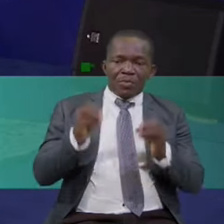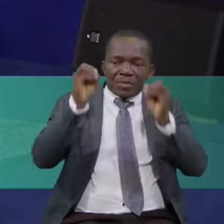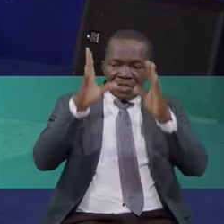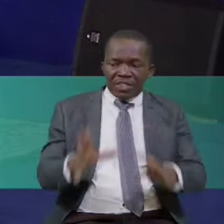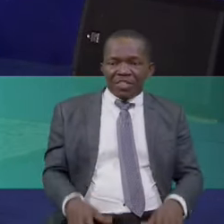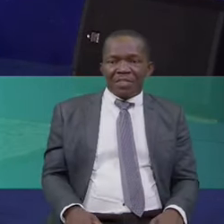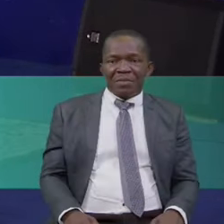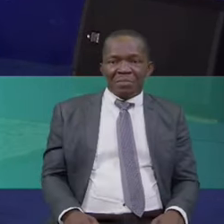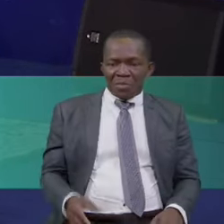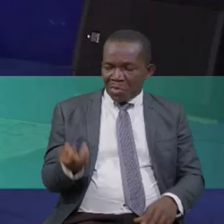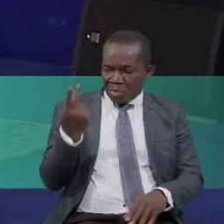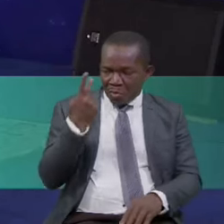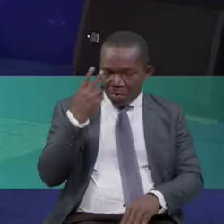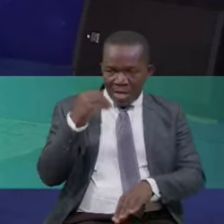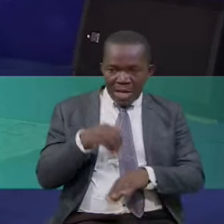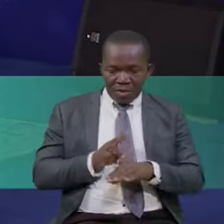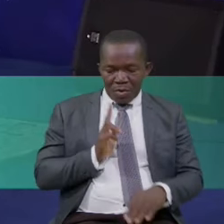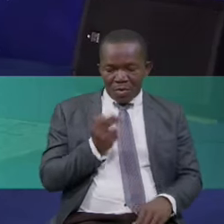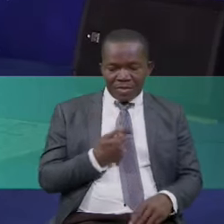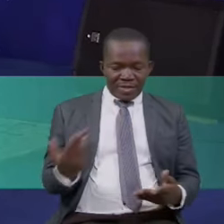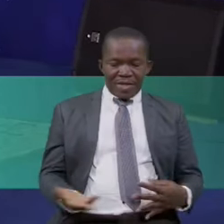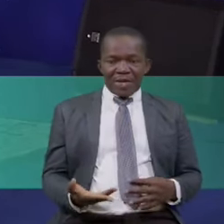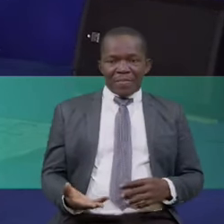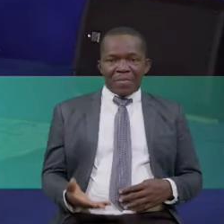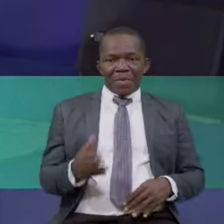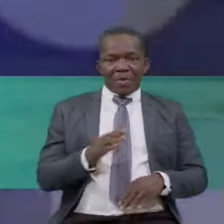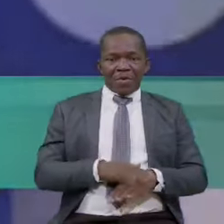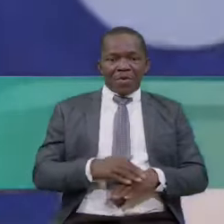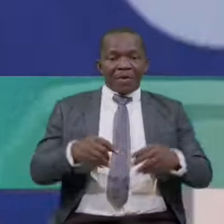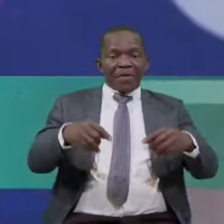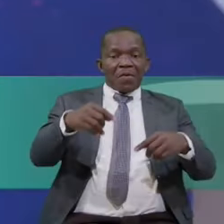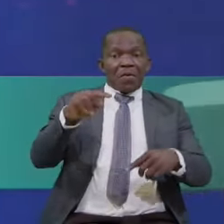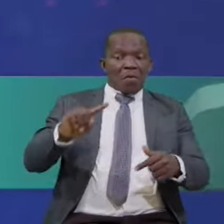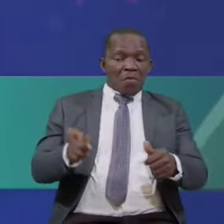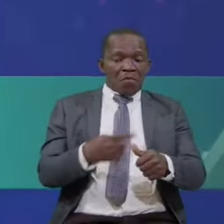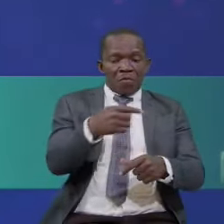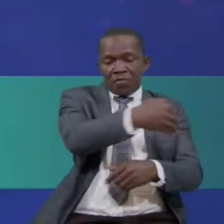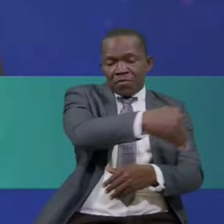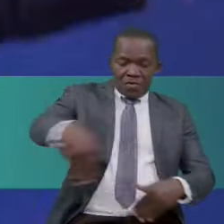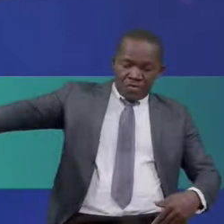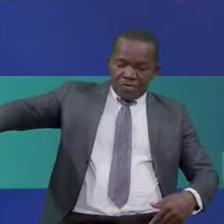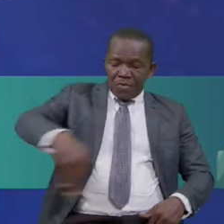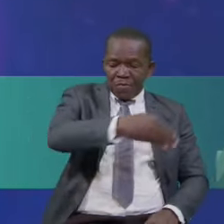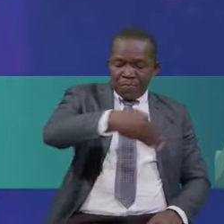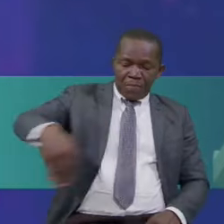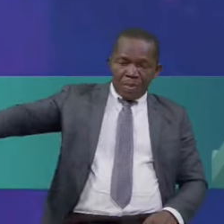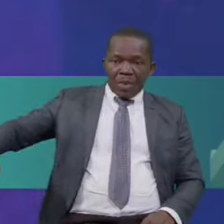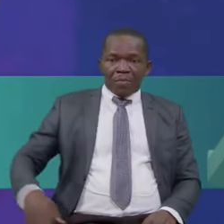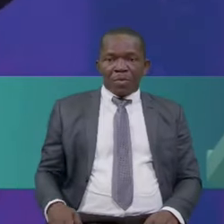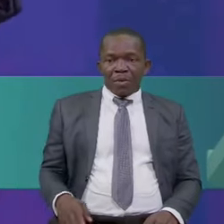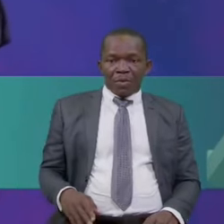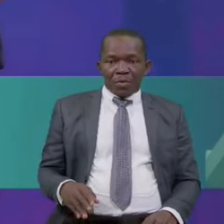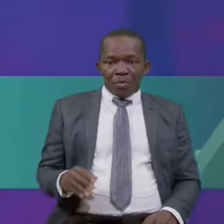regardez-nous ici devant et nous tenons le programme il a donné à les autres